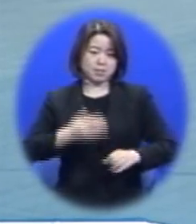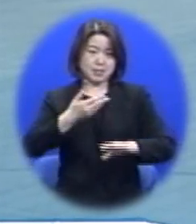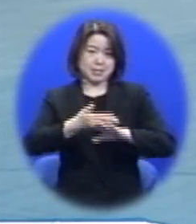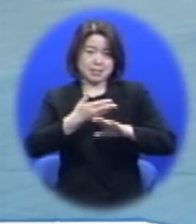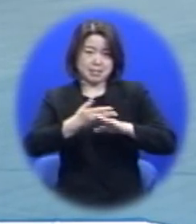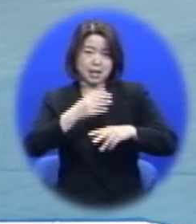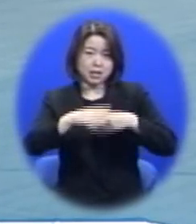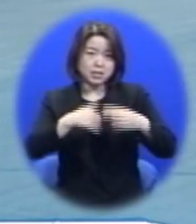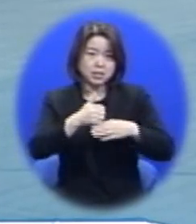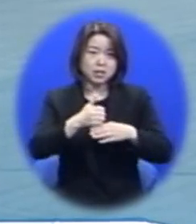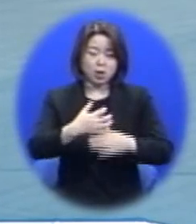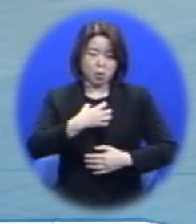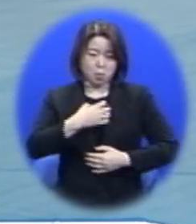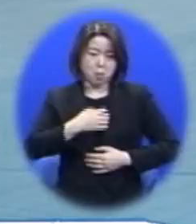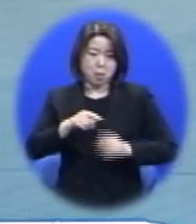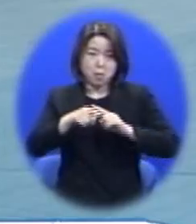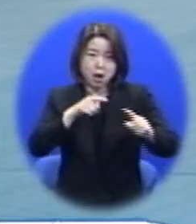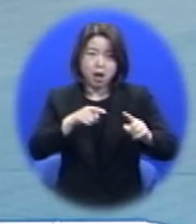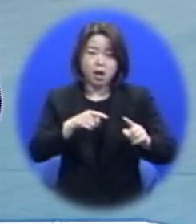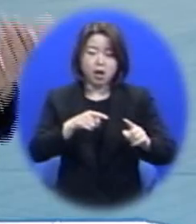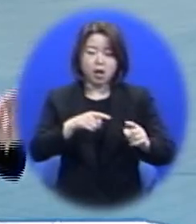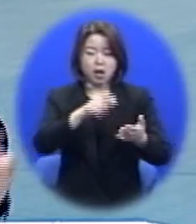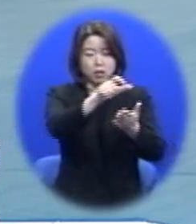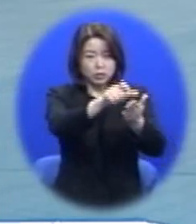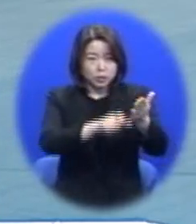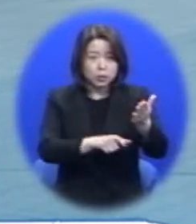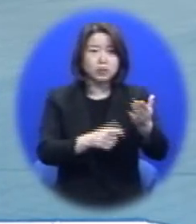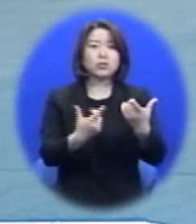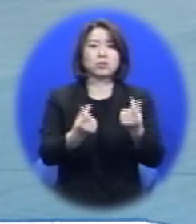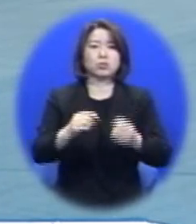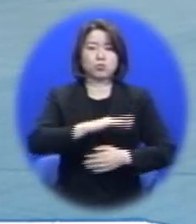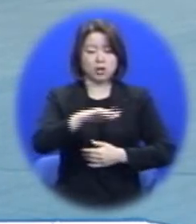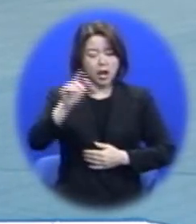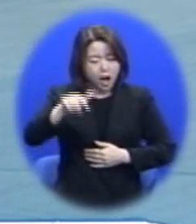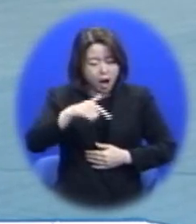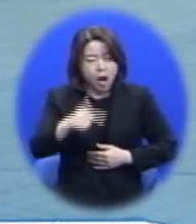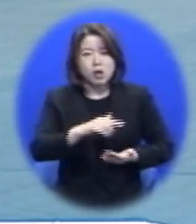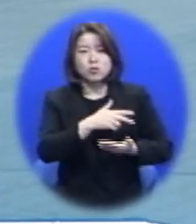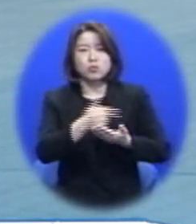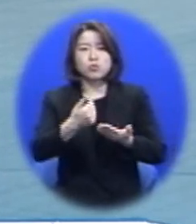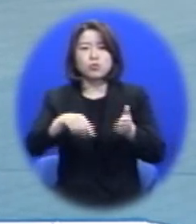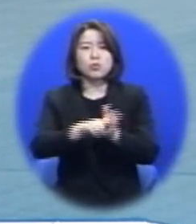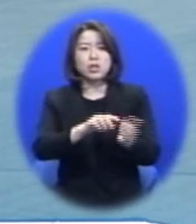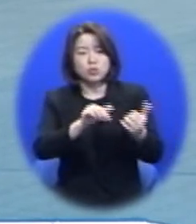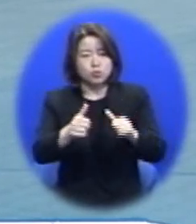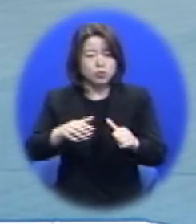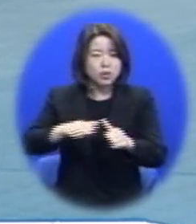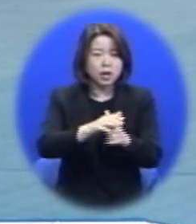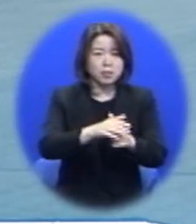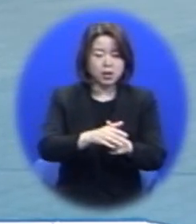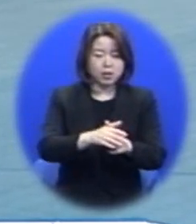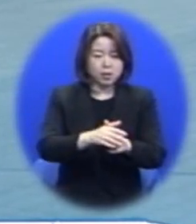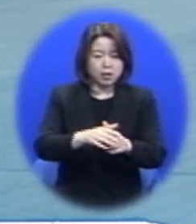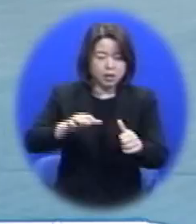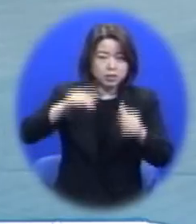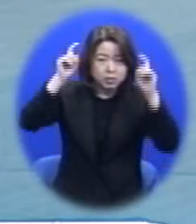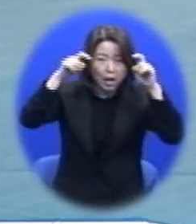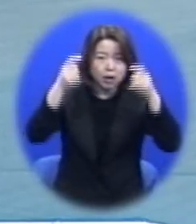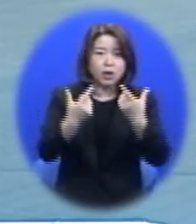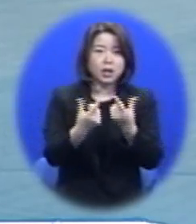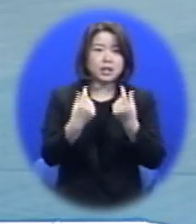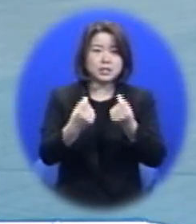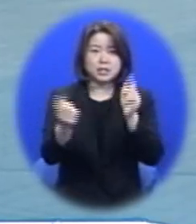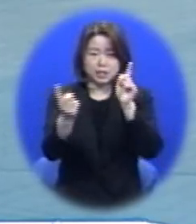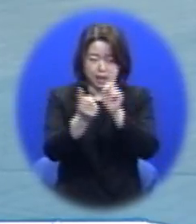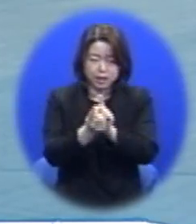위험이나 칼이랴. 기록된 바 우리가 종일 주를 위하여 죽임을 당하게 되며 도살당할 양같이 여김을 받았나이다 한과